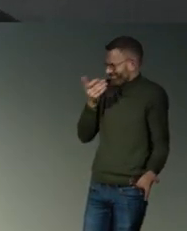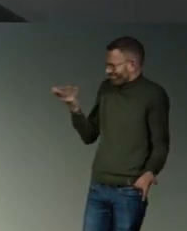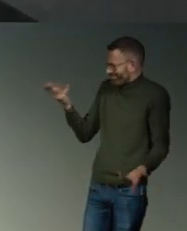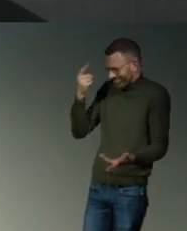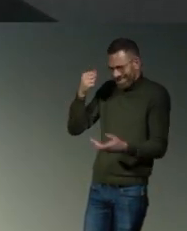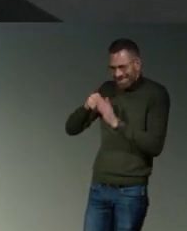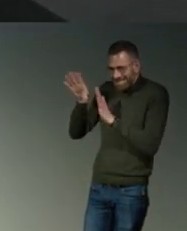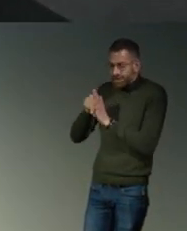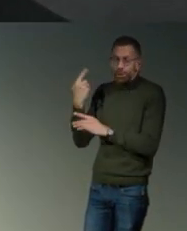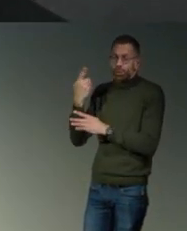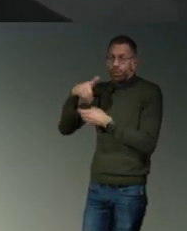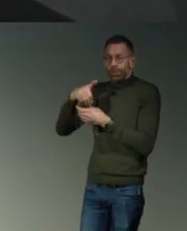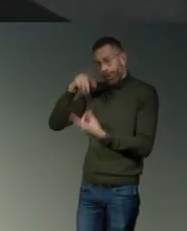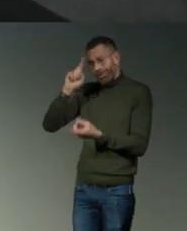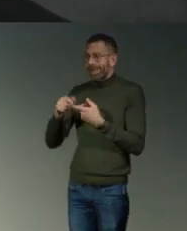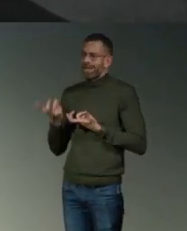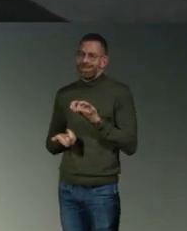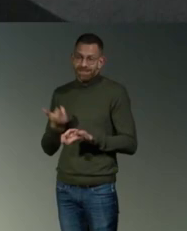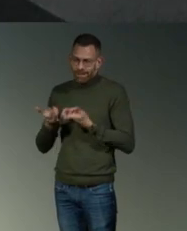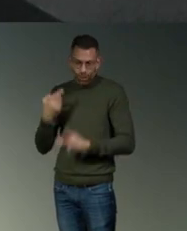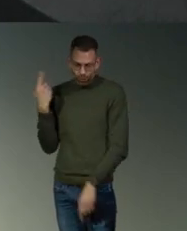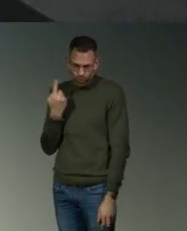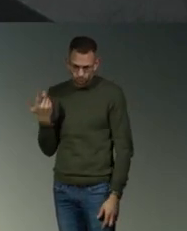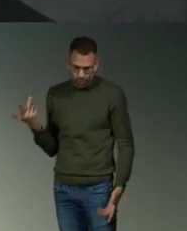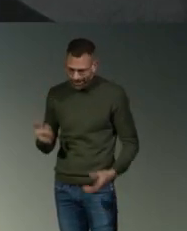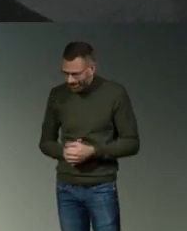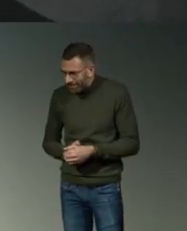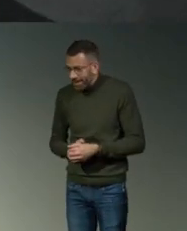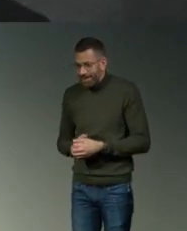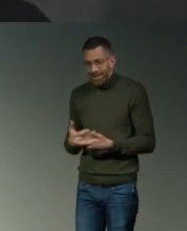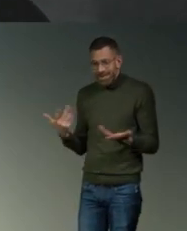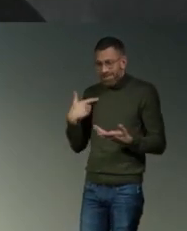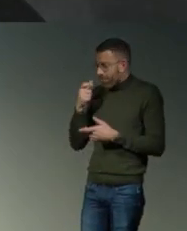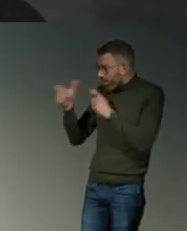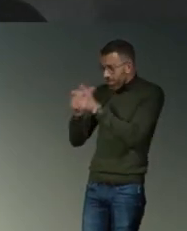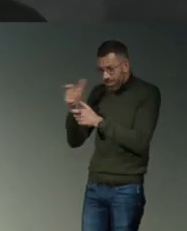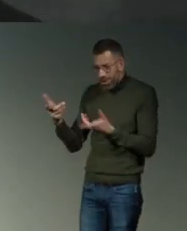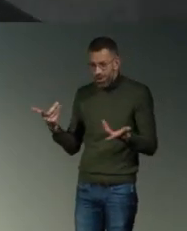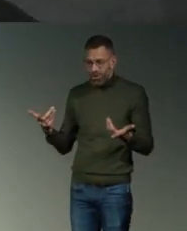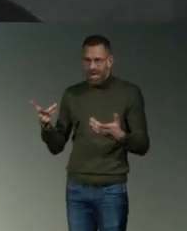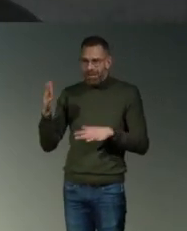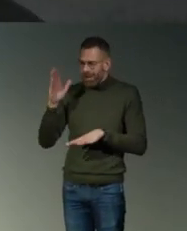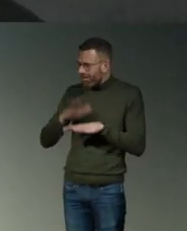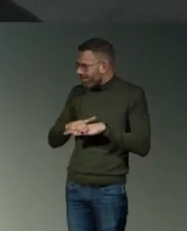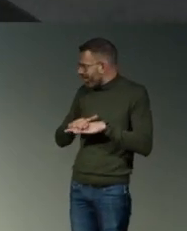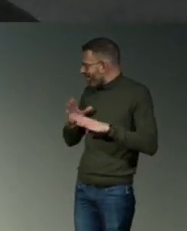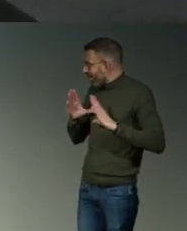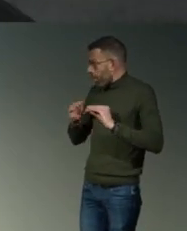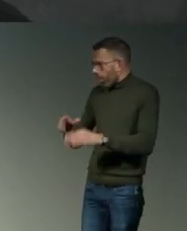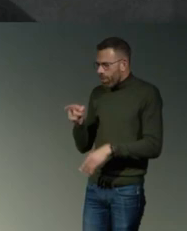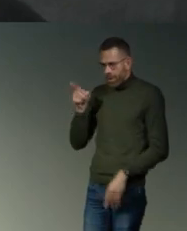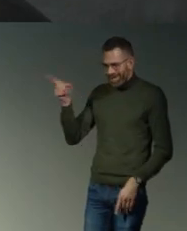il y a en permanence des histoires de testicules, mais même dans les mots, c'est assez drôle. Et dans la pratique, ouais, c'est d'une